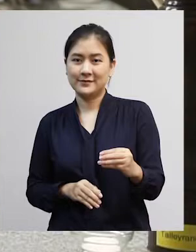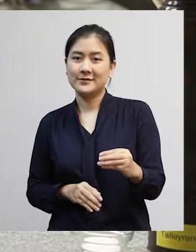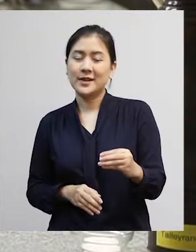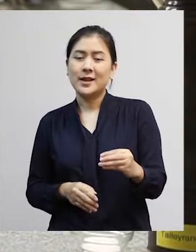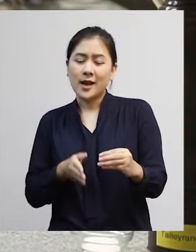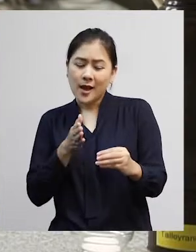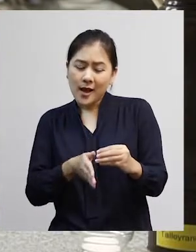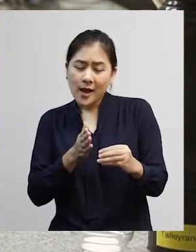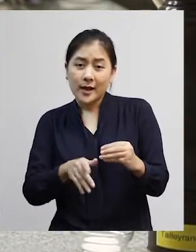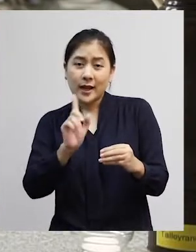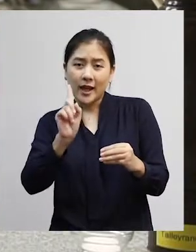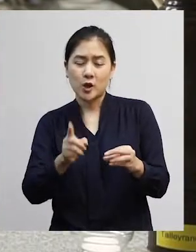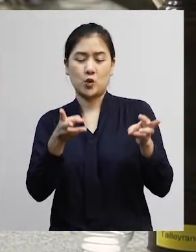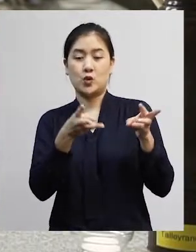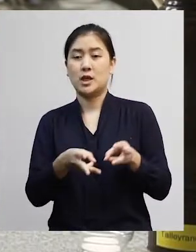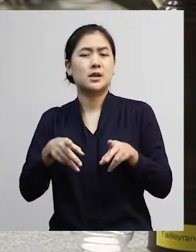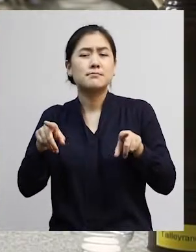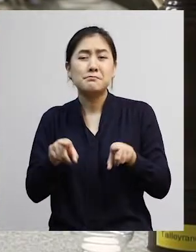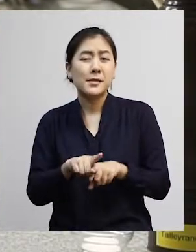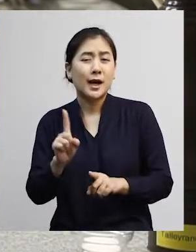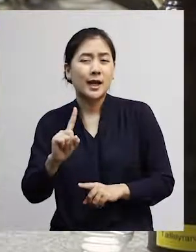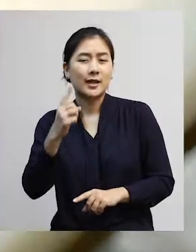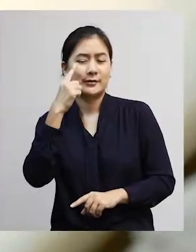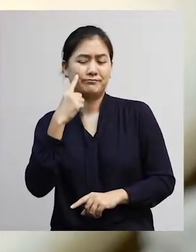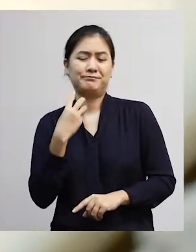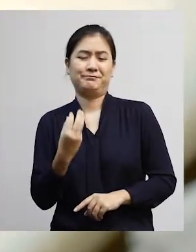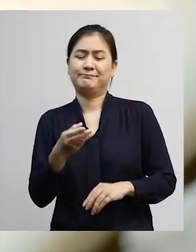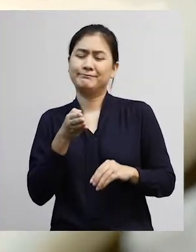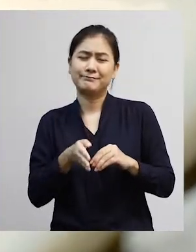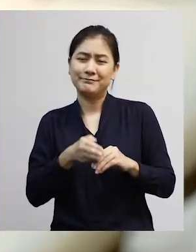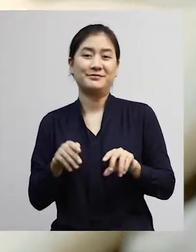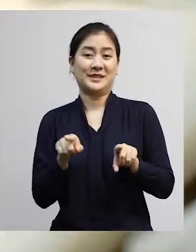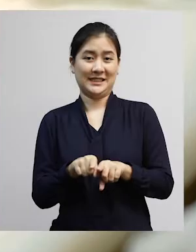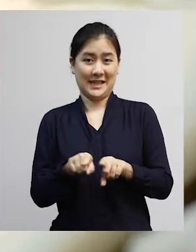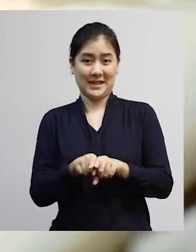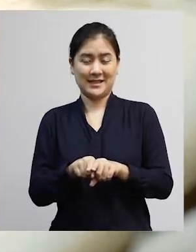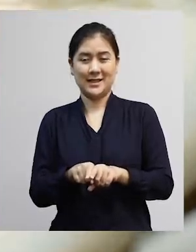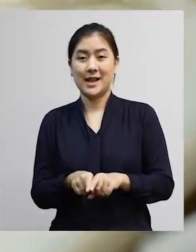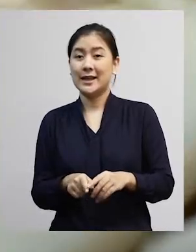ราจะใช้เทคนิคเดียวกับหอมใหญ่นะคะผ่าครึ่งค่ะ